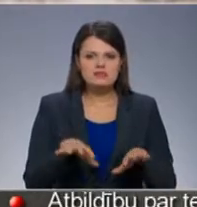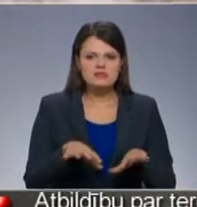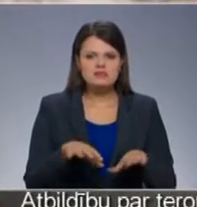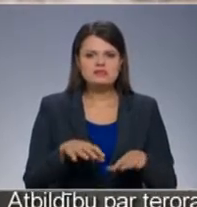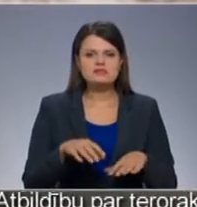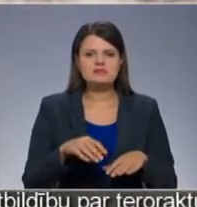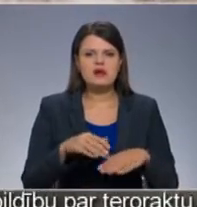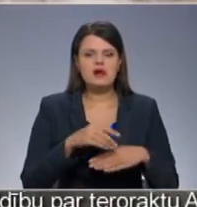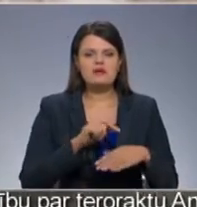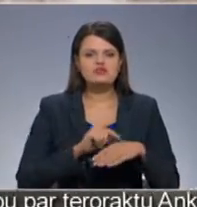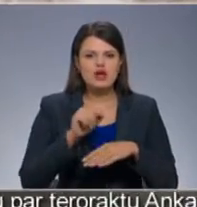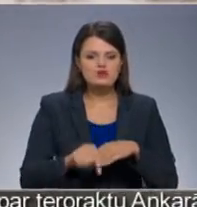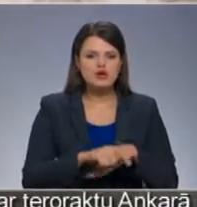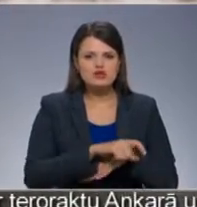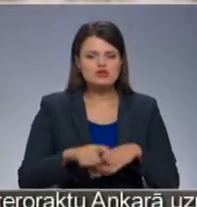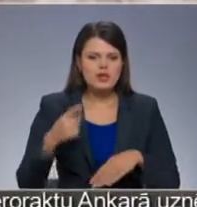šķērsošanas pazīmes.